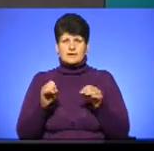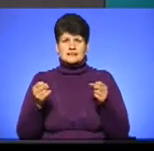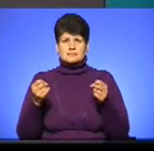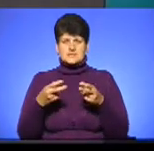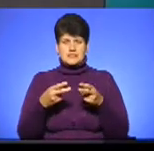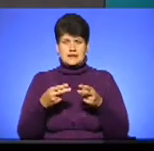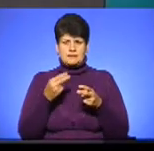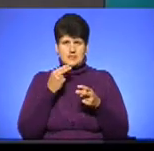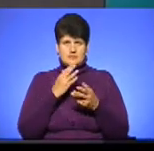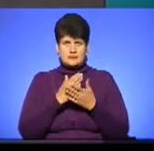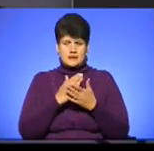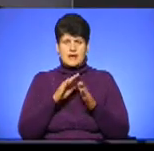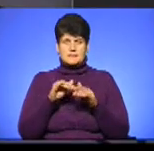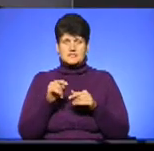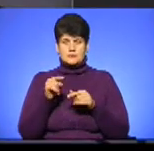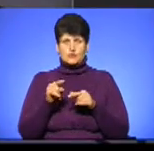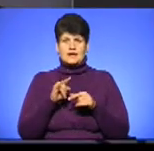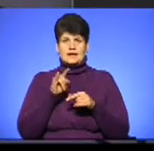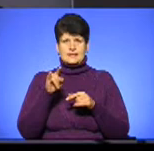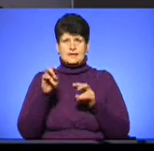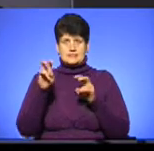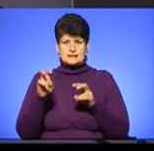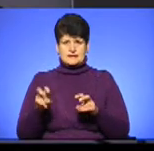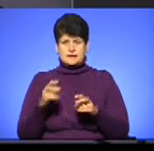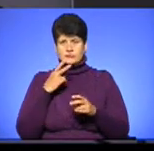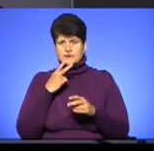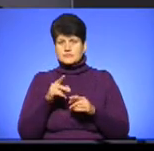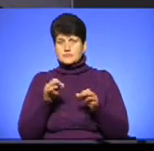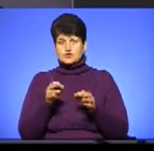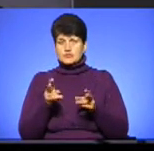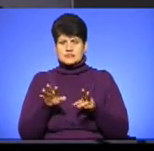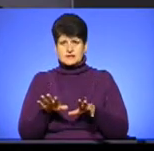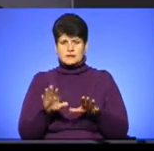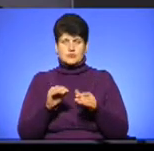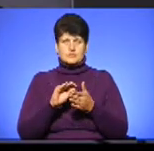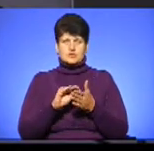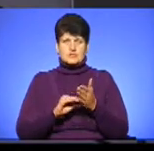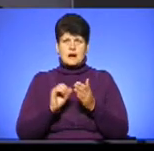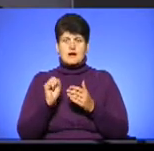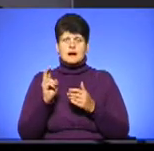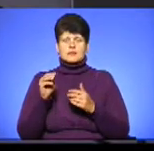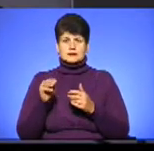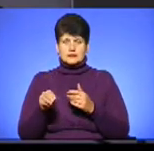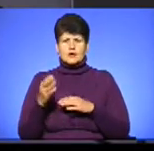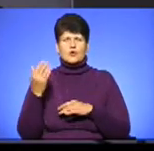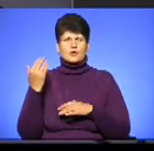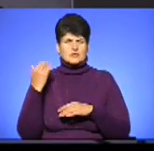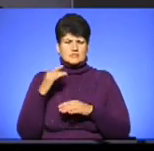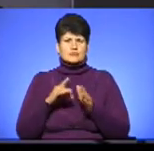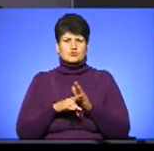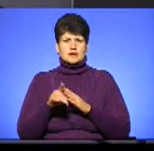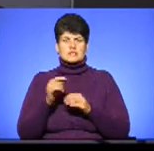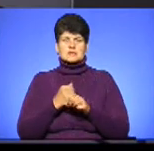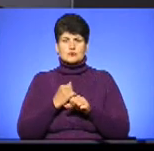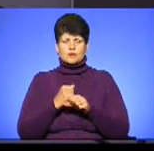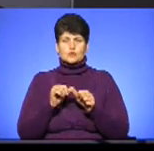прилад такий, і потім після того, як літак сяде, дивитися, щоб там нічого не залишилося. Після того складається акт. От, значить, колись, як почалася та робота